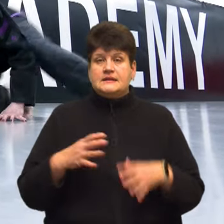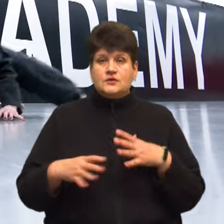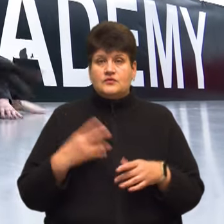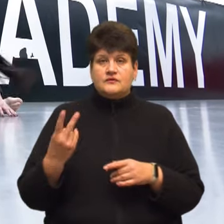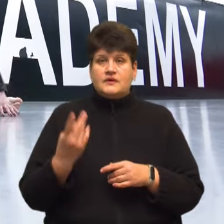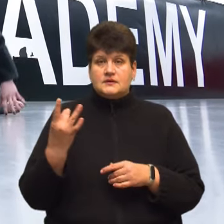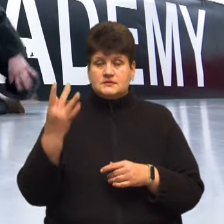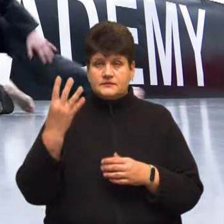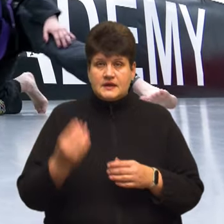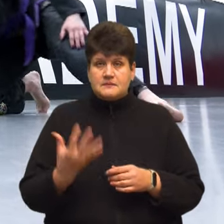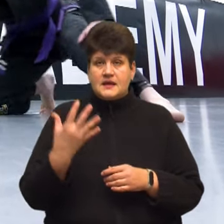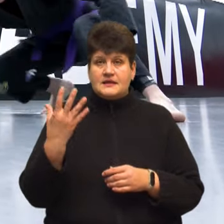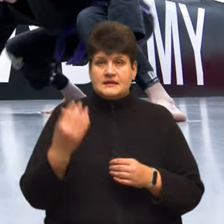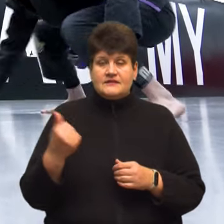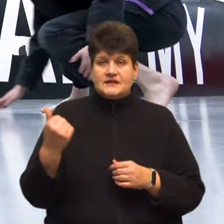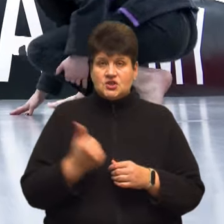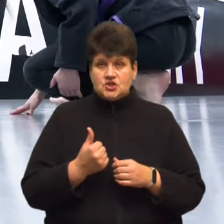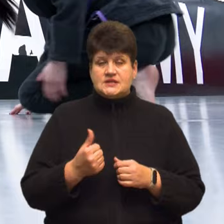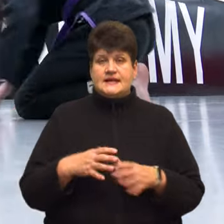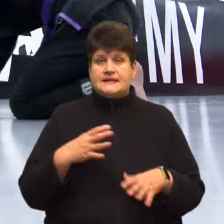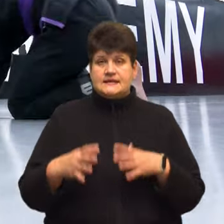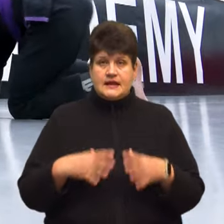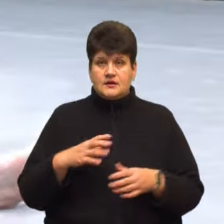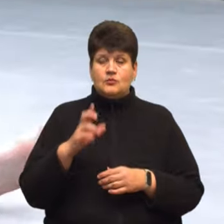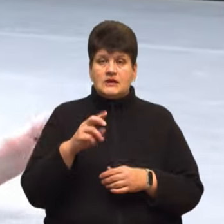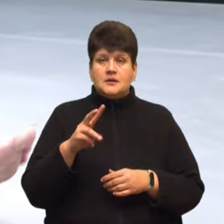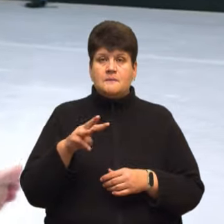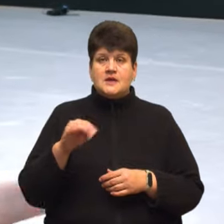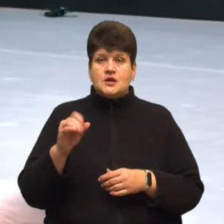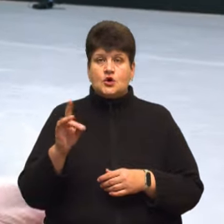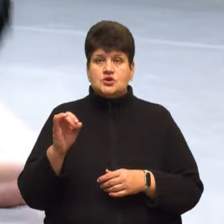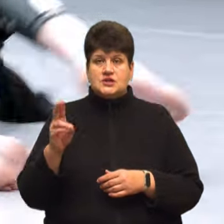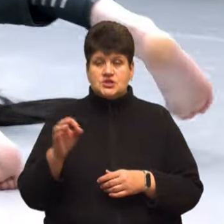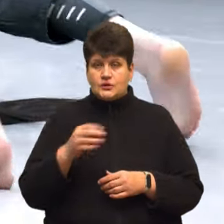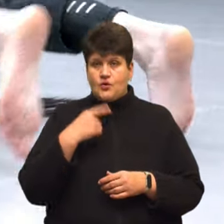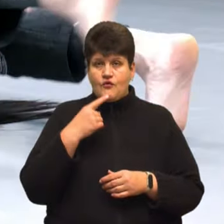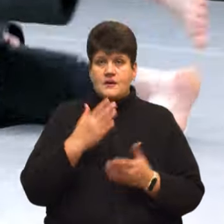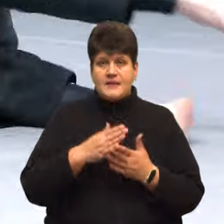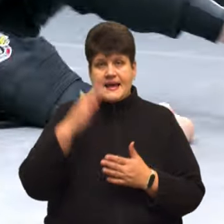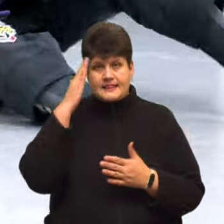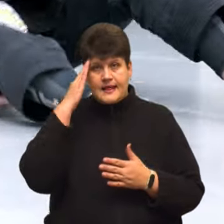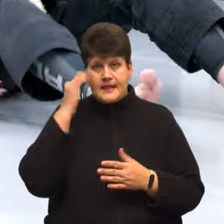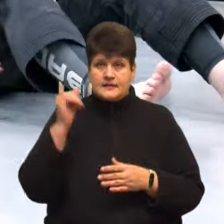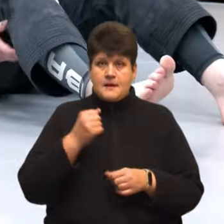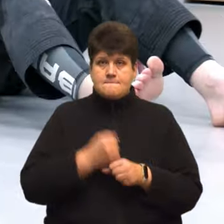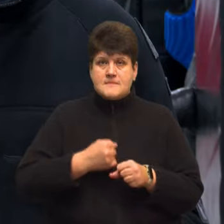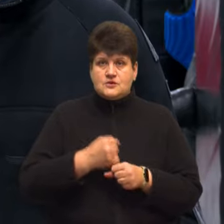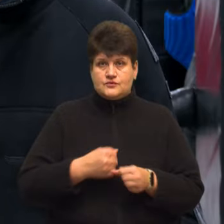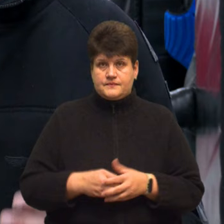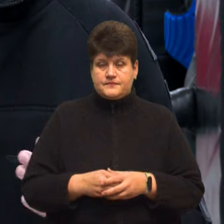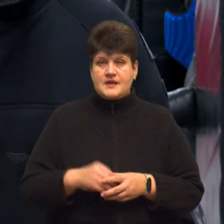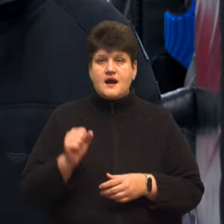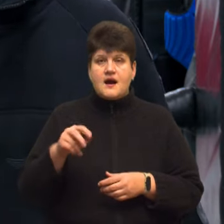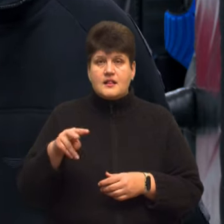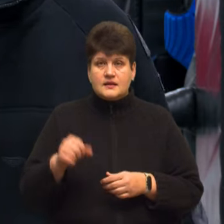на день п'ять днів на тиждень тренер спортсменки Богдан мирушниченко каже Алла має і талант і працьовитість Алла старалася